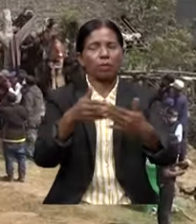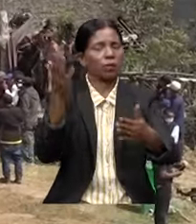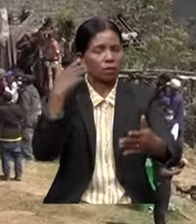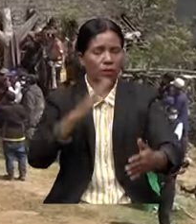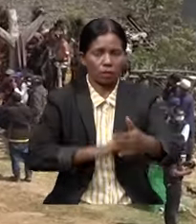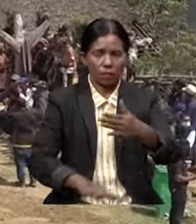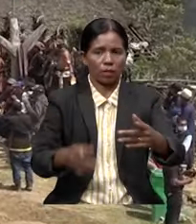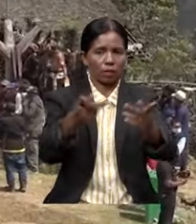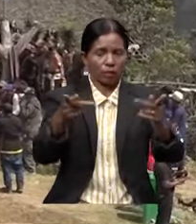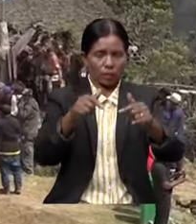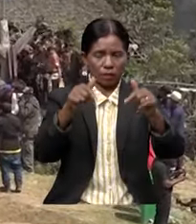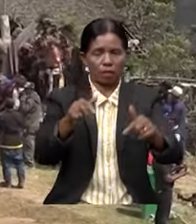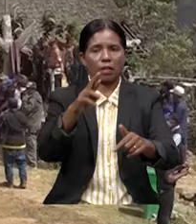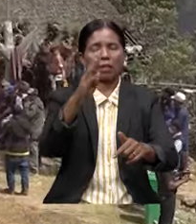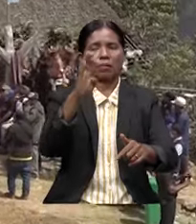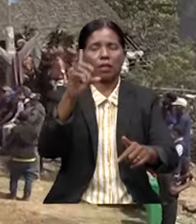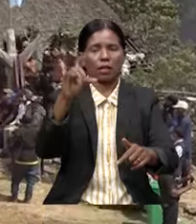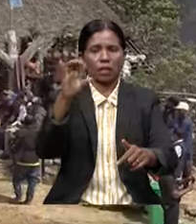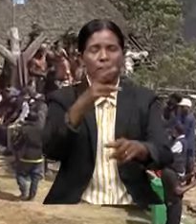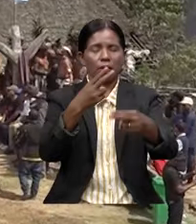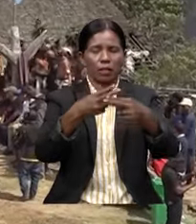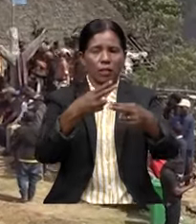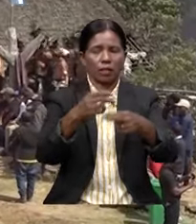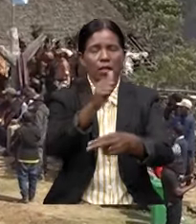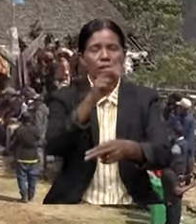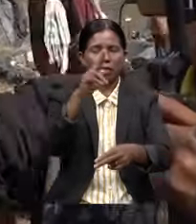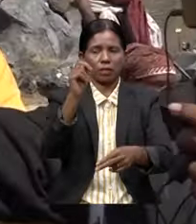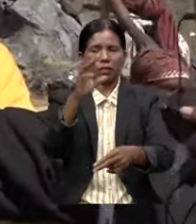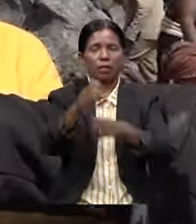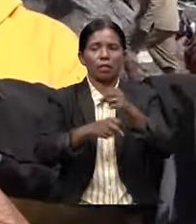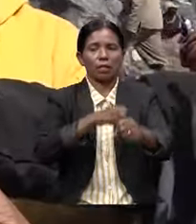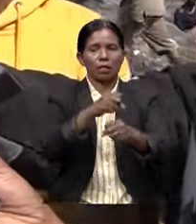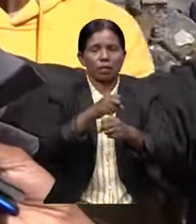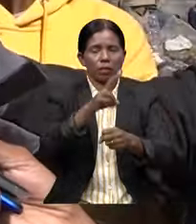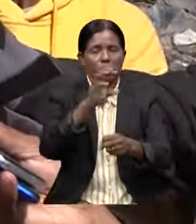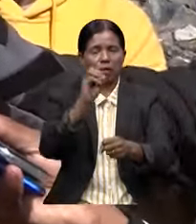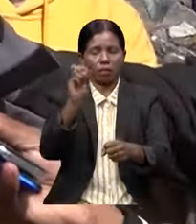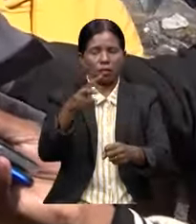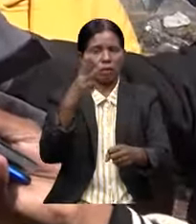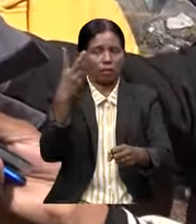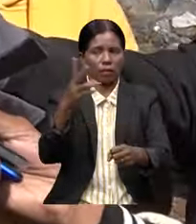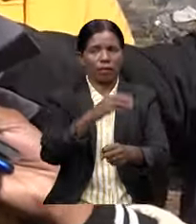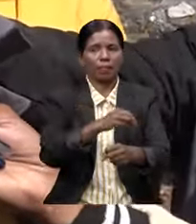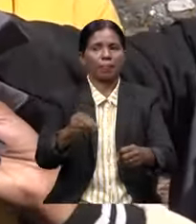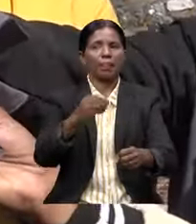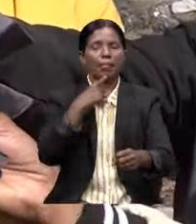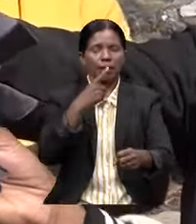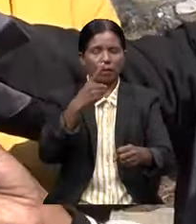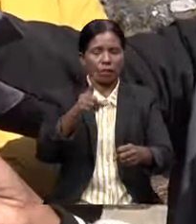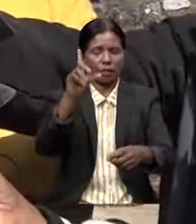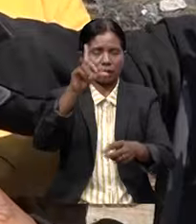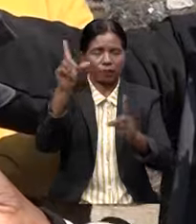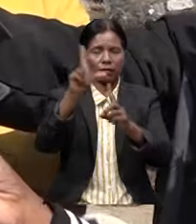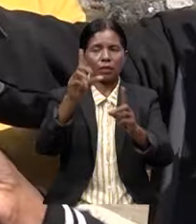ia fatin ne mai ben Rabilau ne nak fila kusinaran au Rabilau ia tinang ringurasan resin rua. Lianain mau bisi Jakarias Bosan haktuir desi